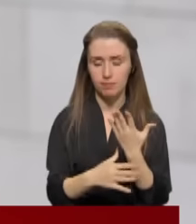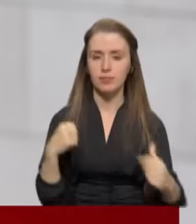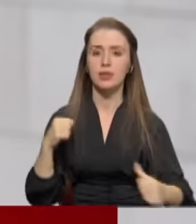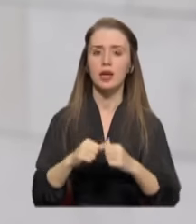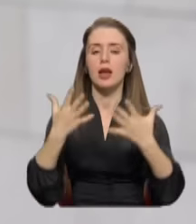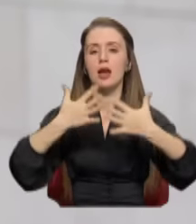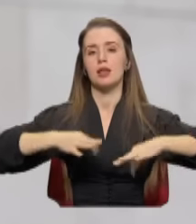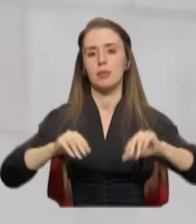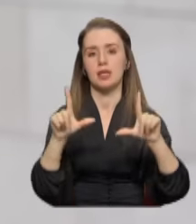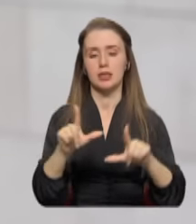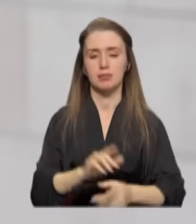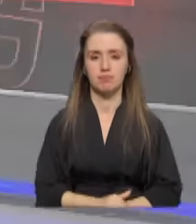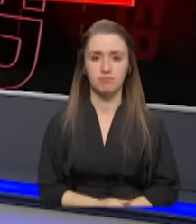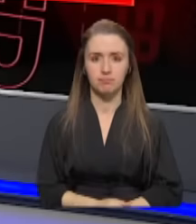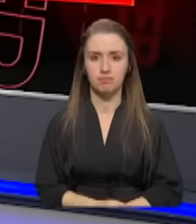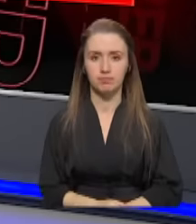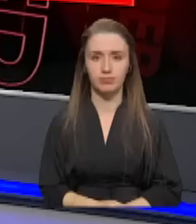yeniden hazırlanması.